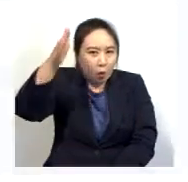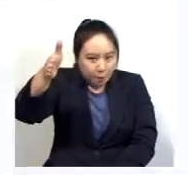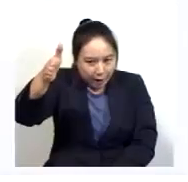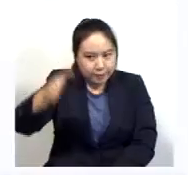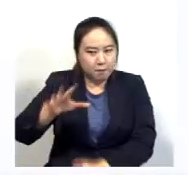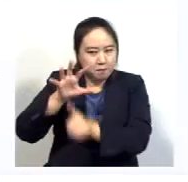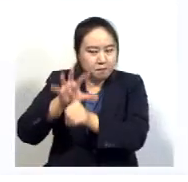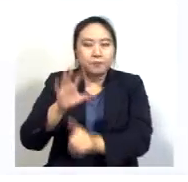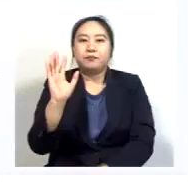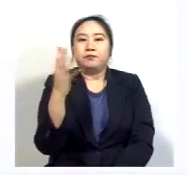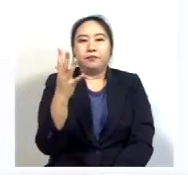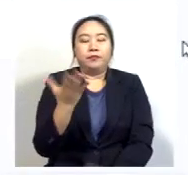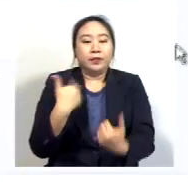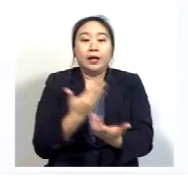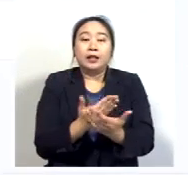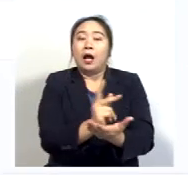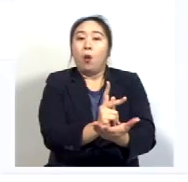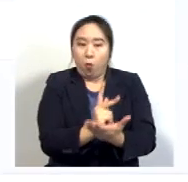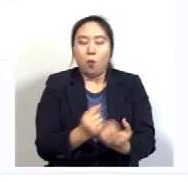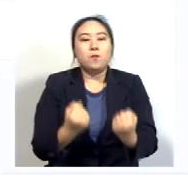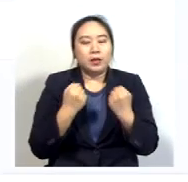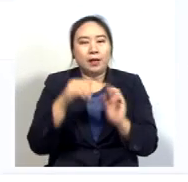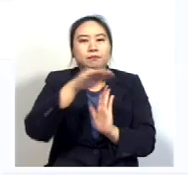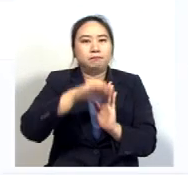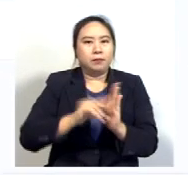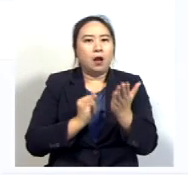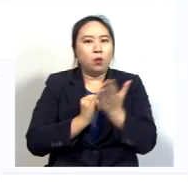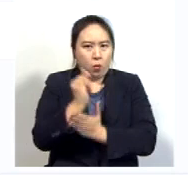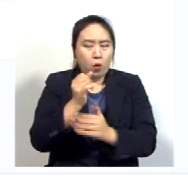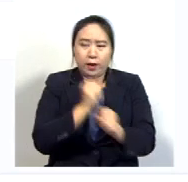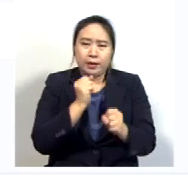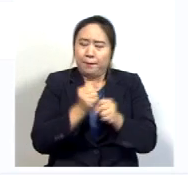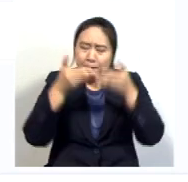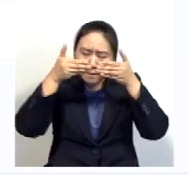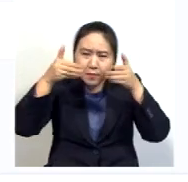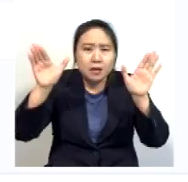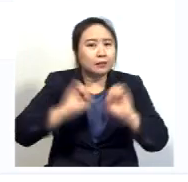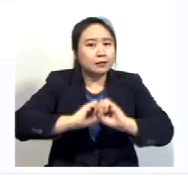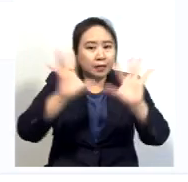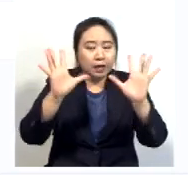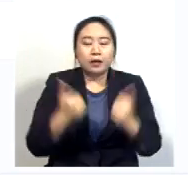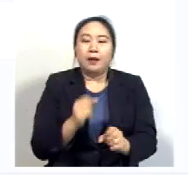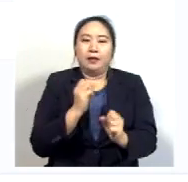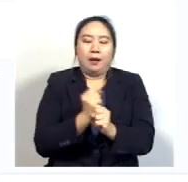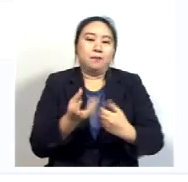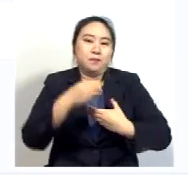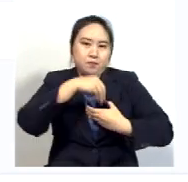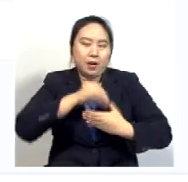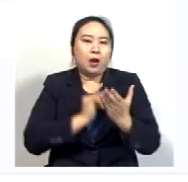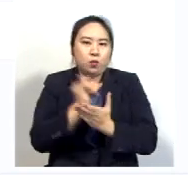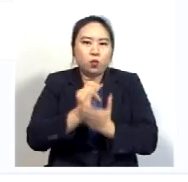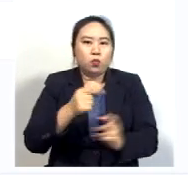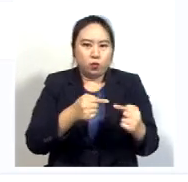ตส่วนการกู้เงินก็มั่นใจนะครับว่าเป็นแนวทางที่ถูกต้องและทำอย่างเปิดเผยจะยึดมั่นในหลักการที่ถูกต้องนี้ต่อไป